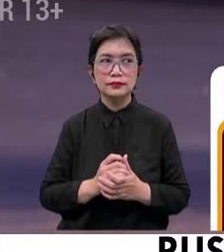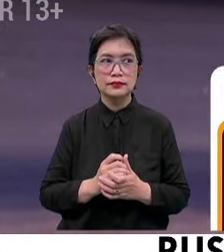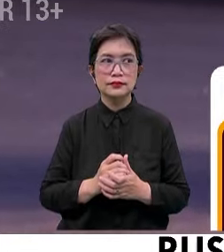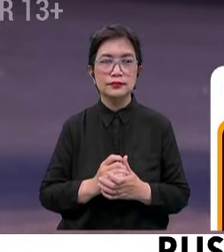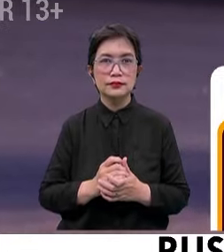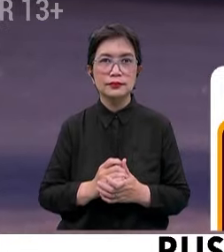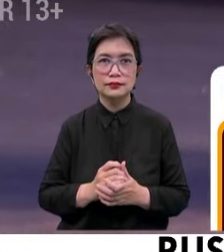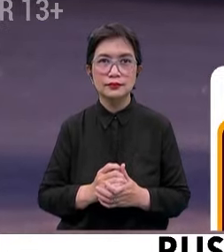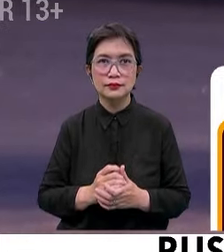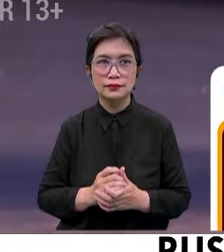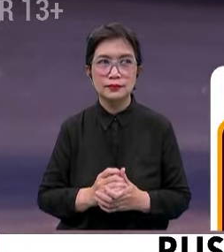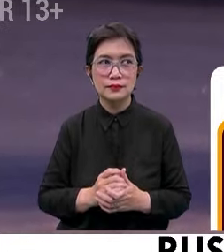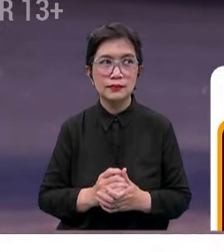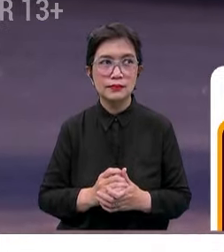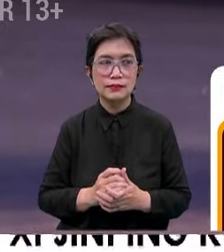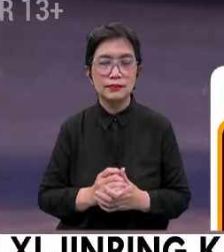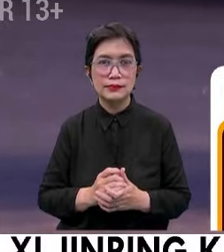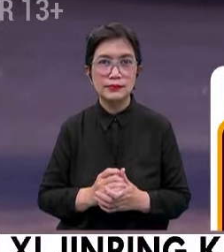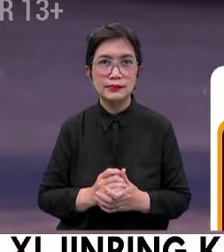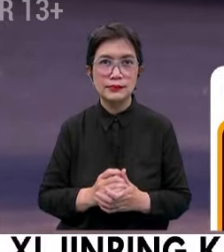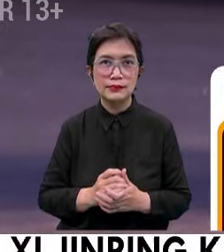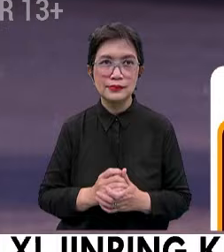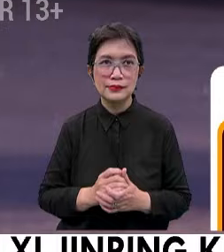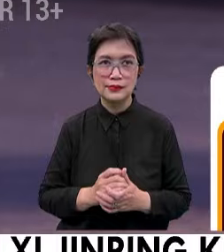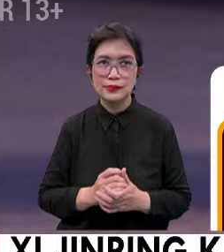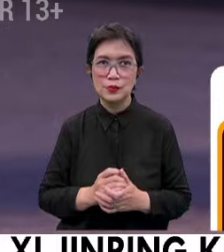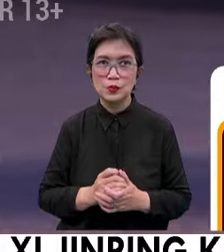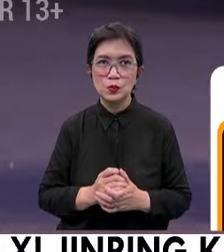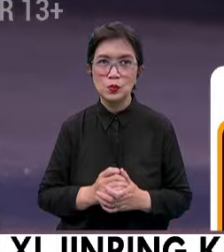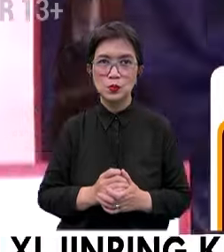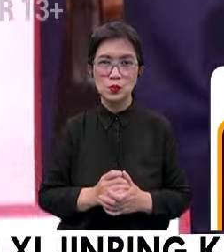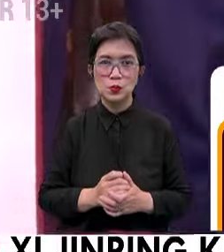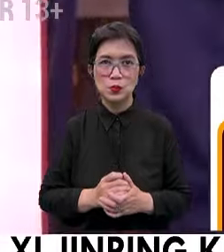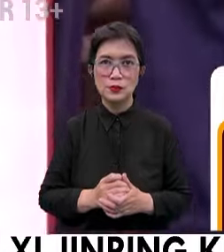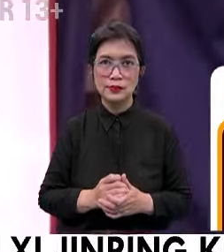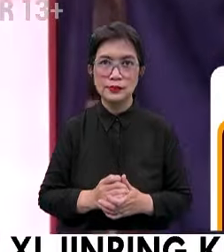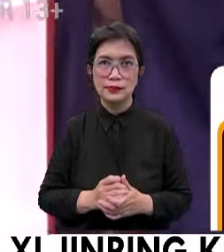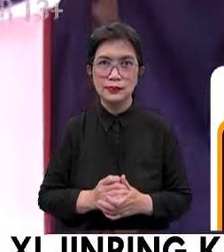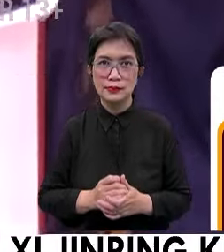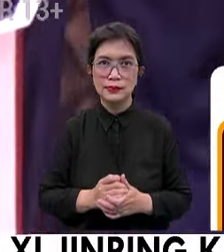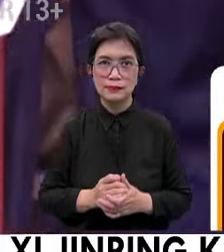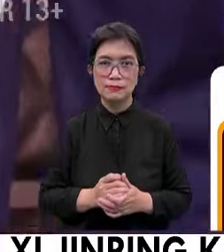Kalau sudah dapat bisa ditunjukkan kepada hadirin dan juga kamera.